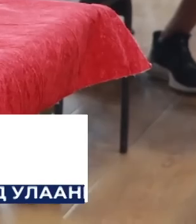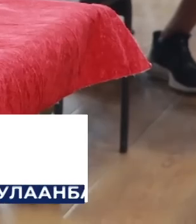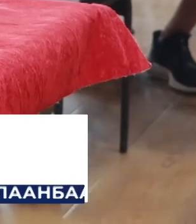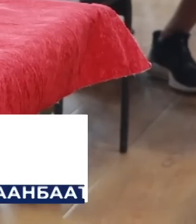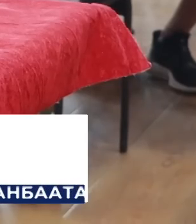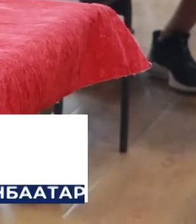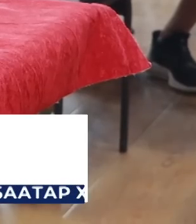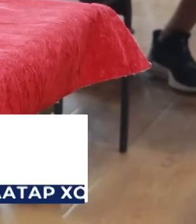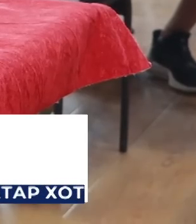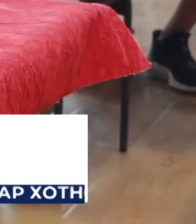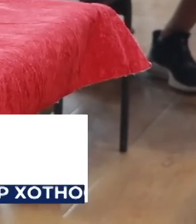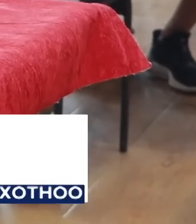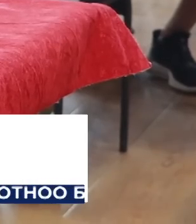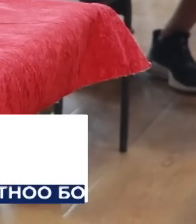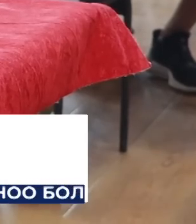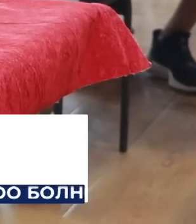хотод цохогдож байгаа хөлье.